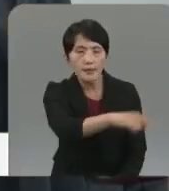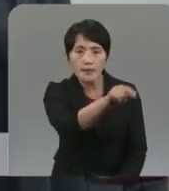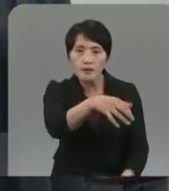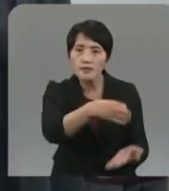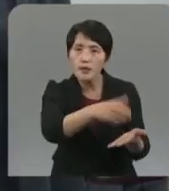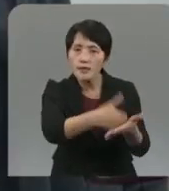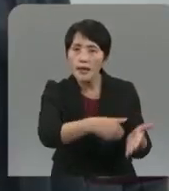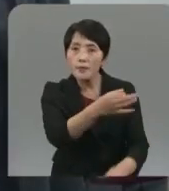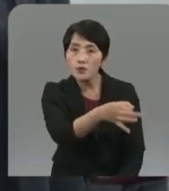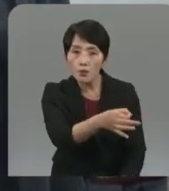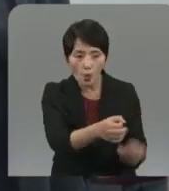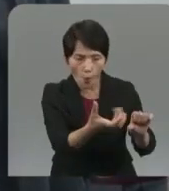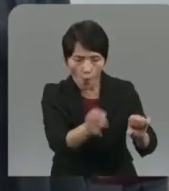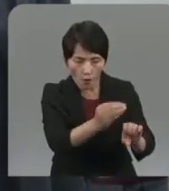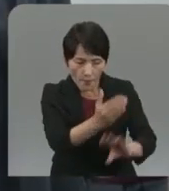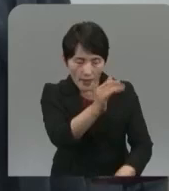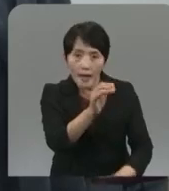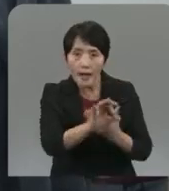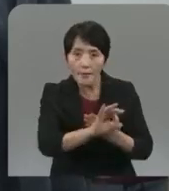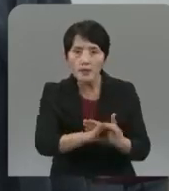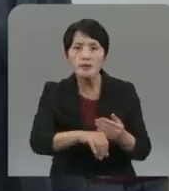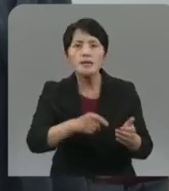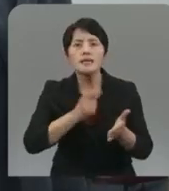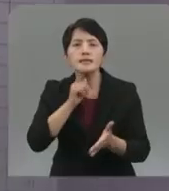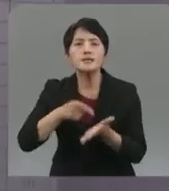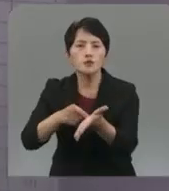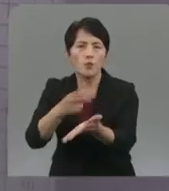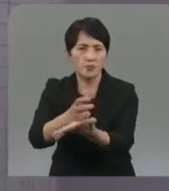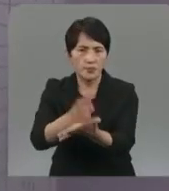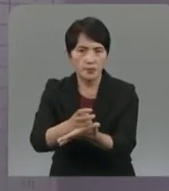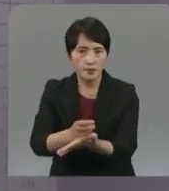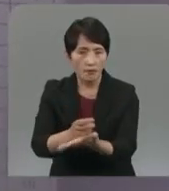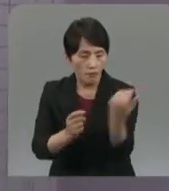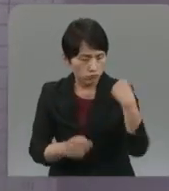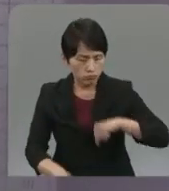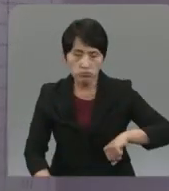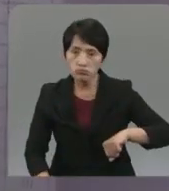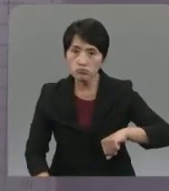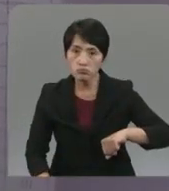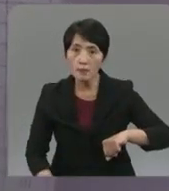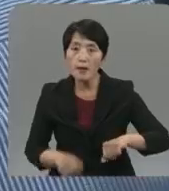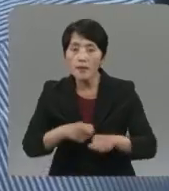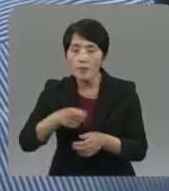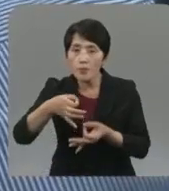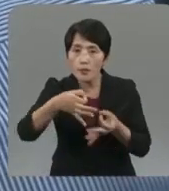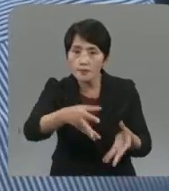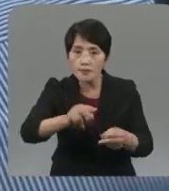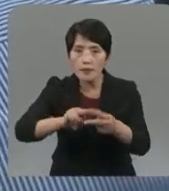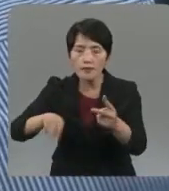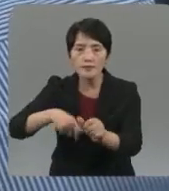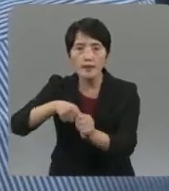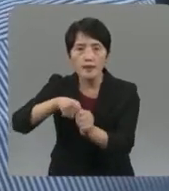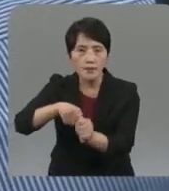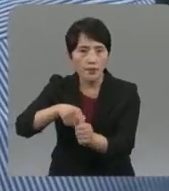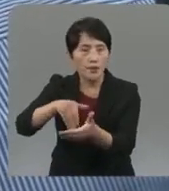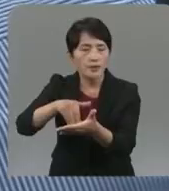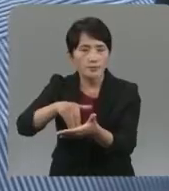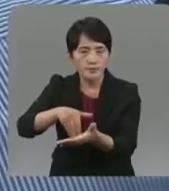падением стоимости ценных бумаг налоговую управление с этого года в обязательном порядке